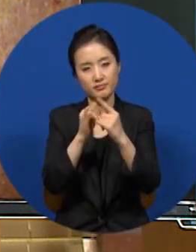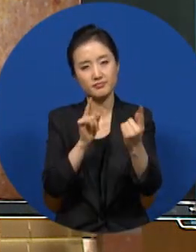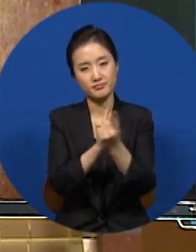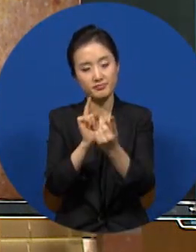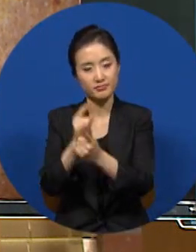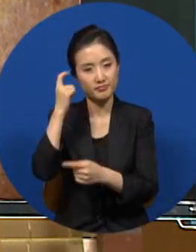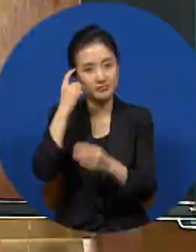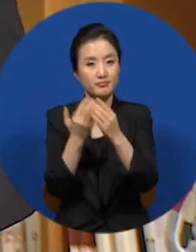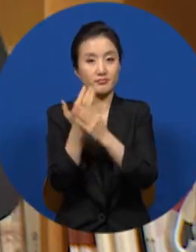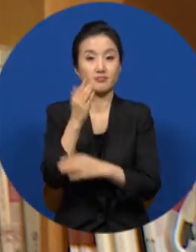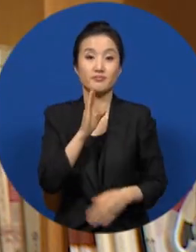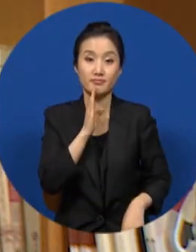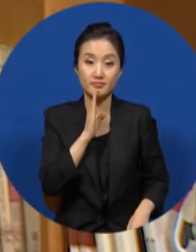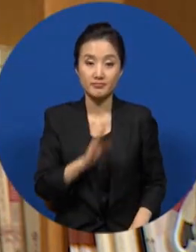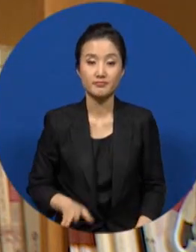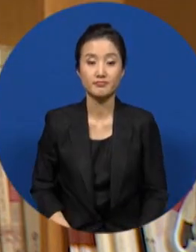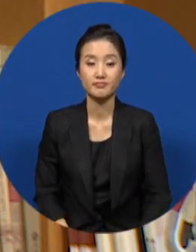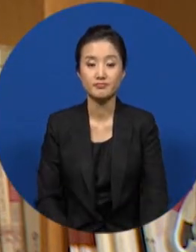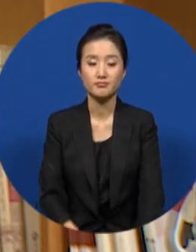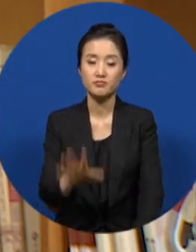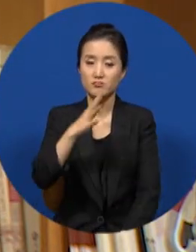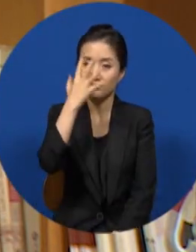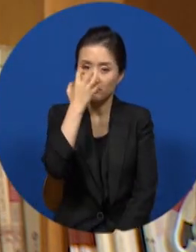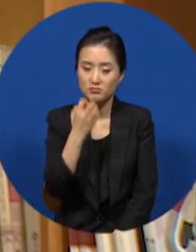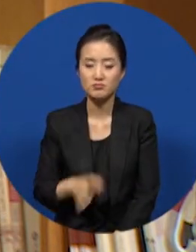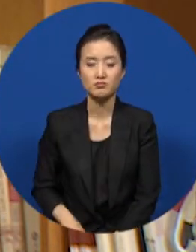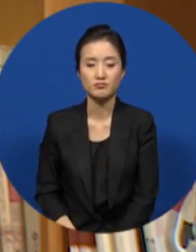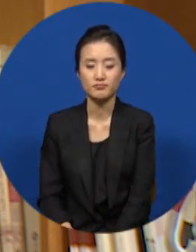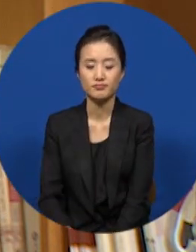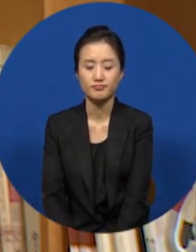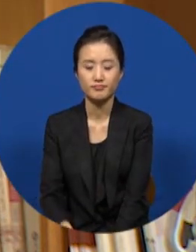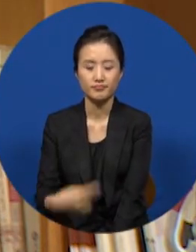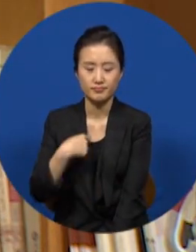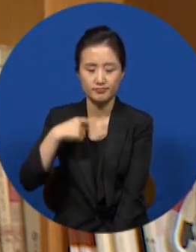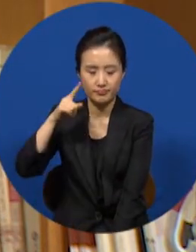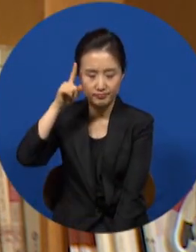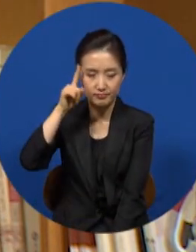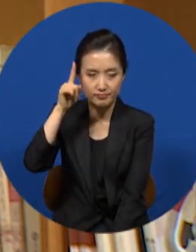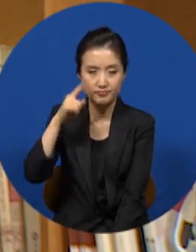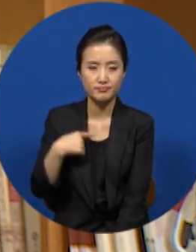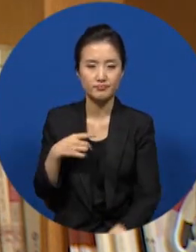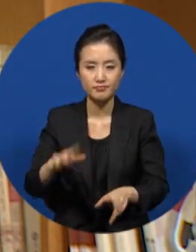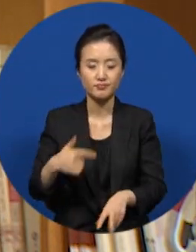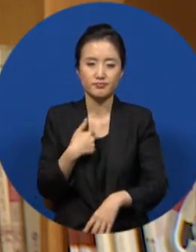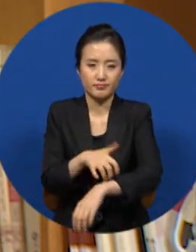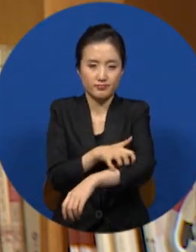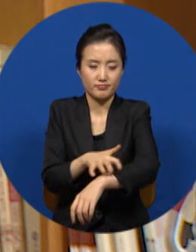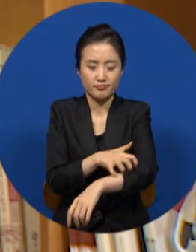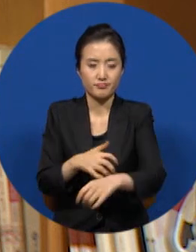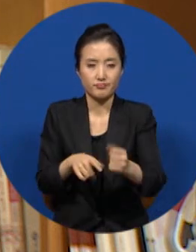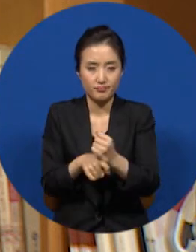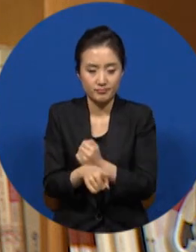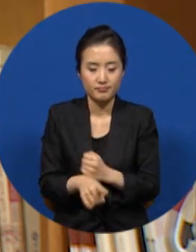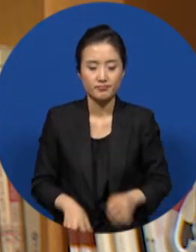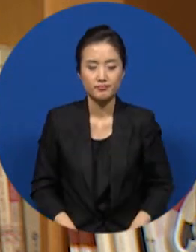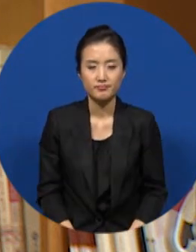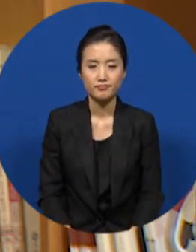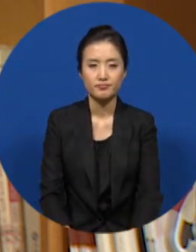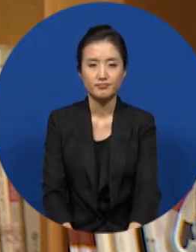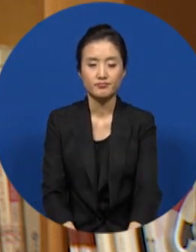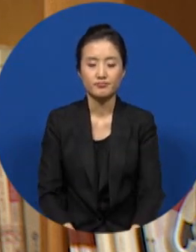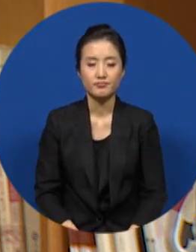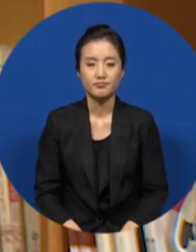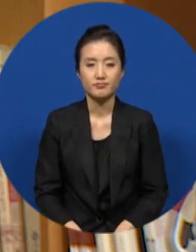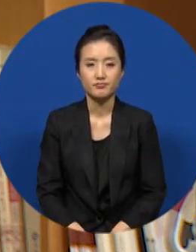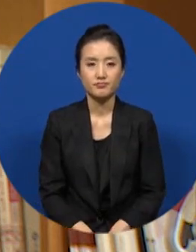거니까. 그러면 너무 심플합니다. 내가 극도로 스트레스를 받았다 이런 얘기는 내가 지금 불편한 거야. 그건 사실 질병이거든. 가만히